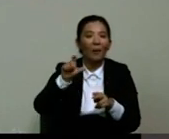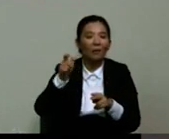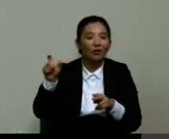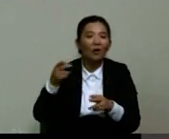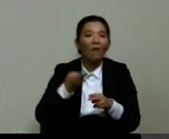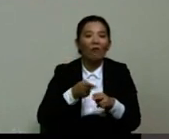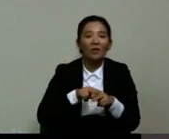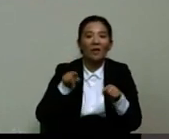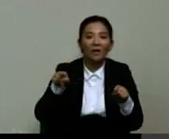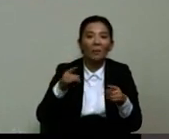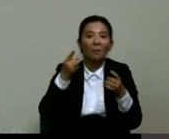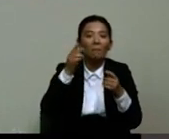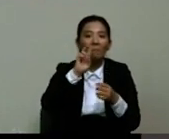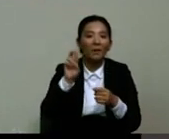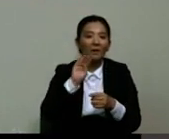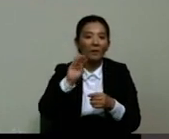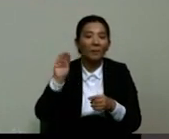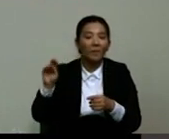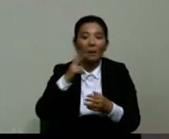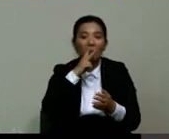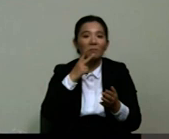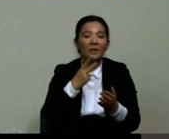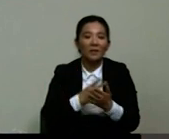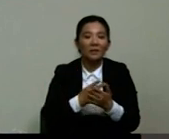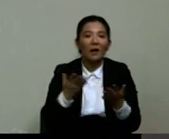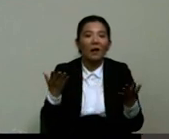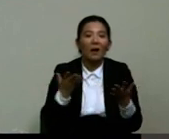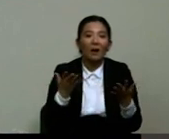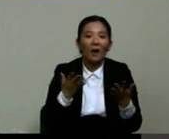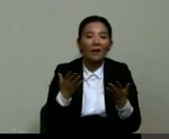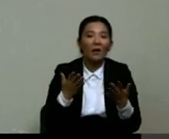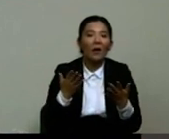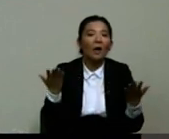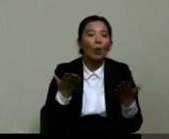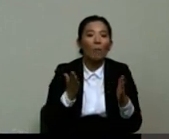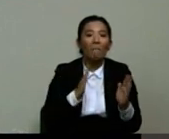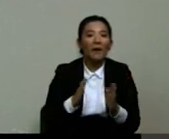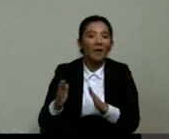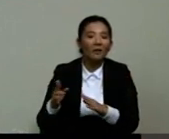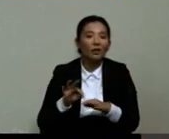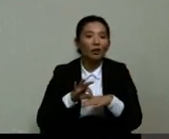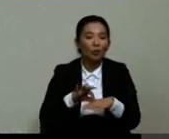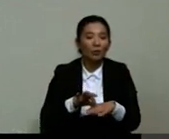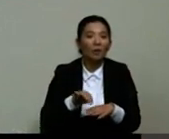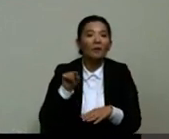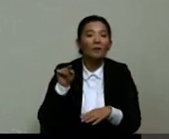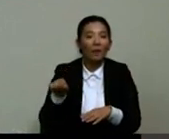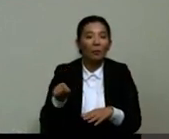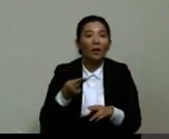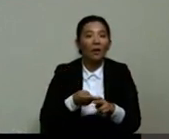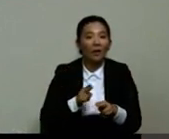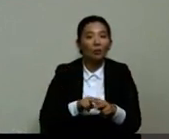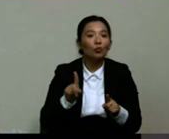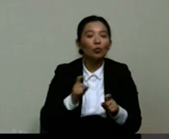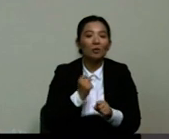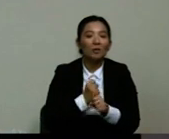вот на этих пробелах. Посмотрите. Какой порядок идет? Да? То есть они